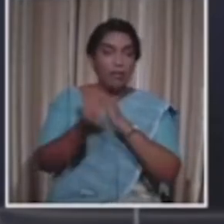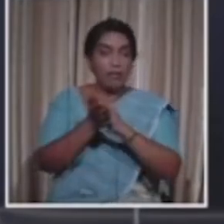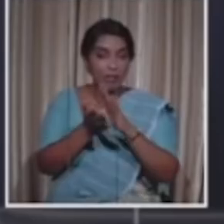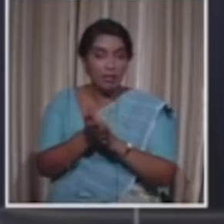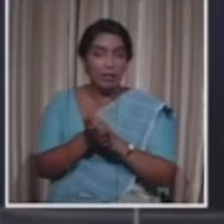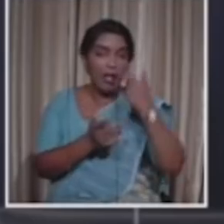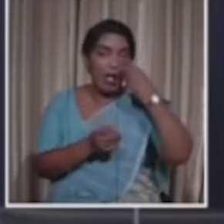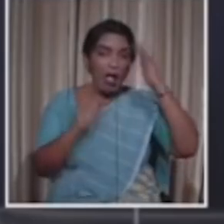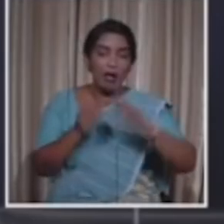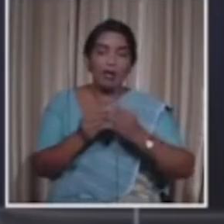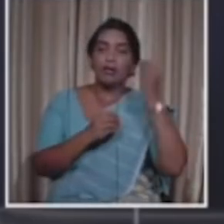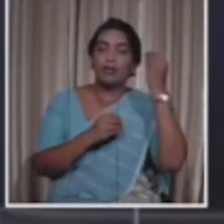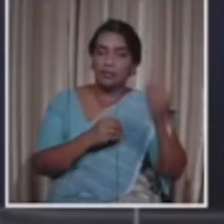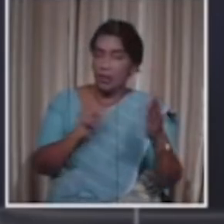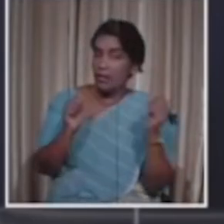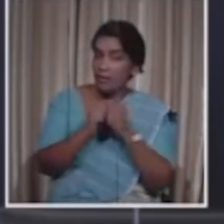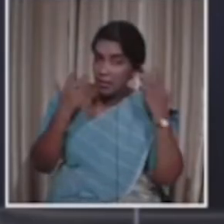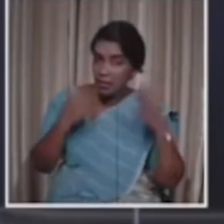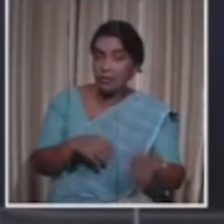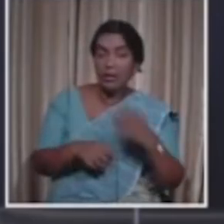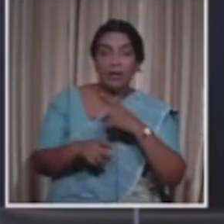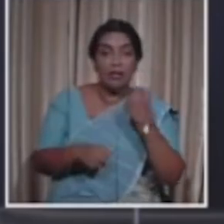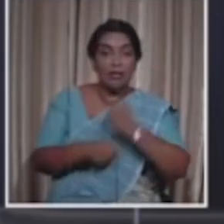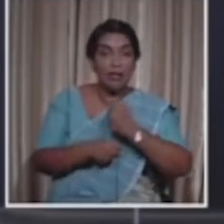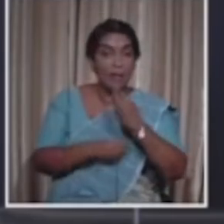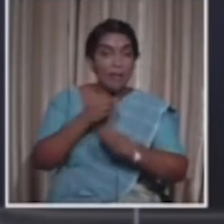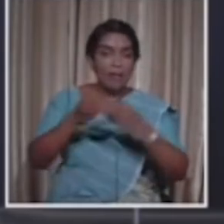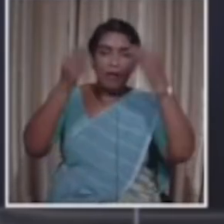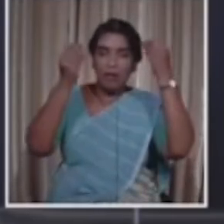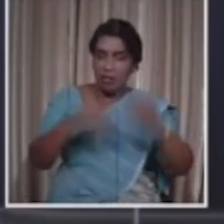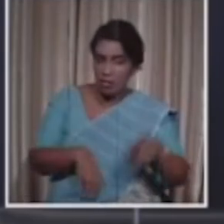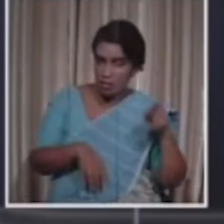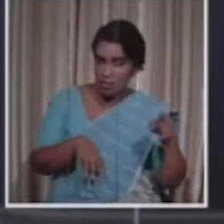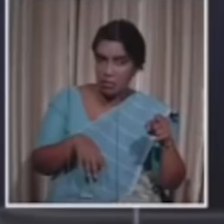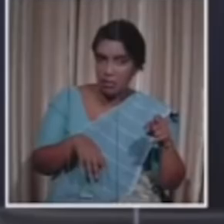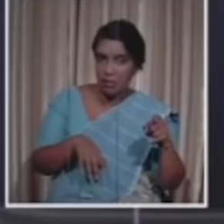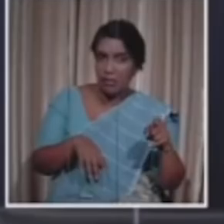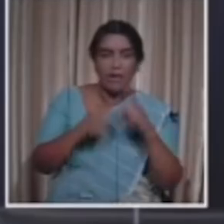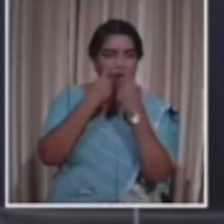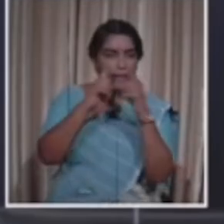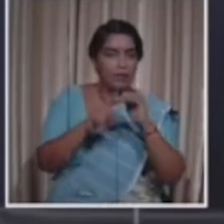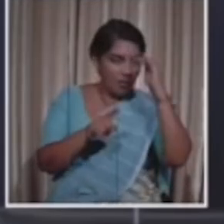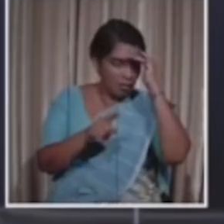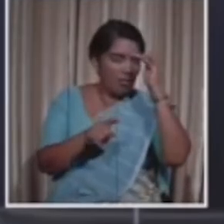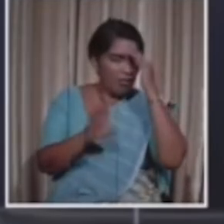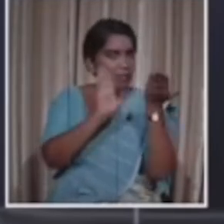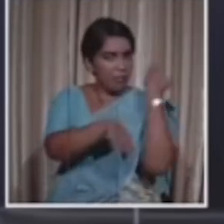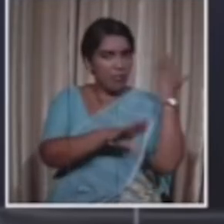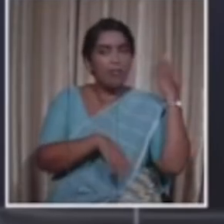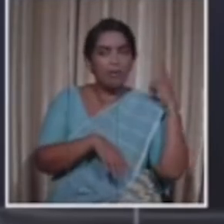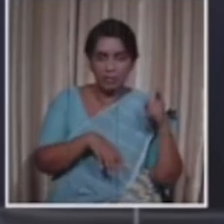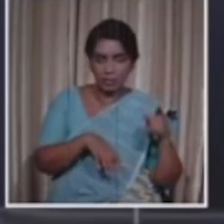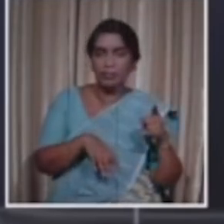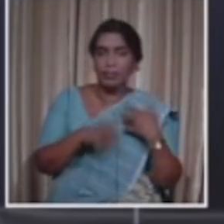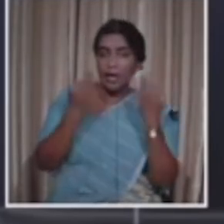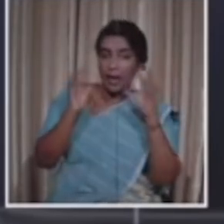tel dunna. Mevenis kriya siduela. Rajya vyavasayan asarthaka una enisa vivida nayakawo me rate ithihasaya thula